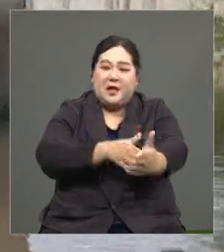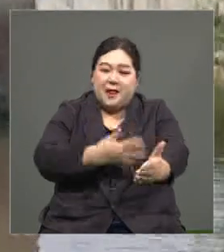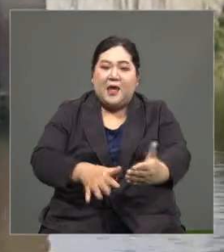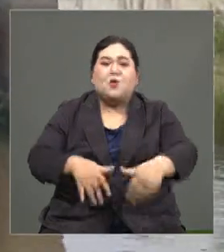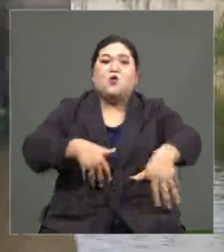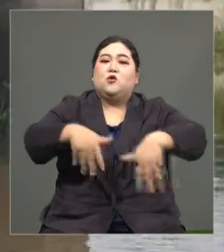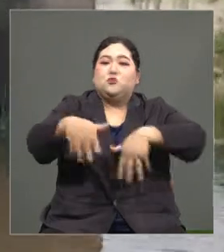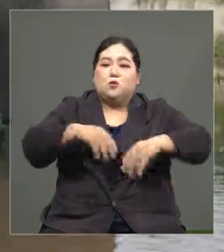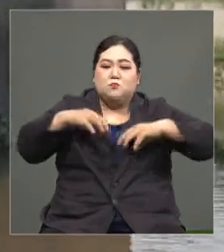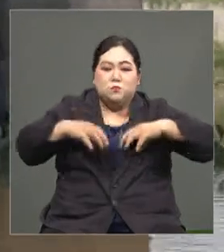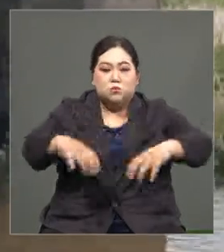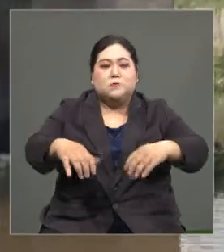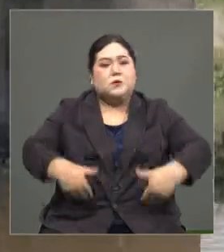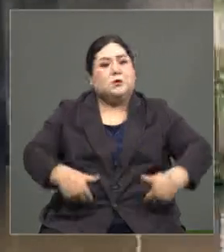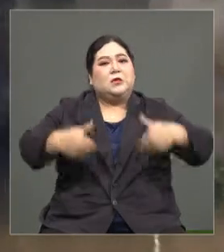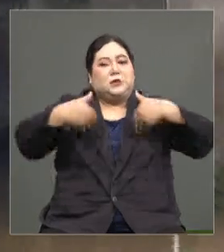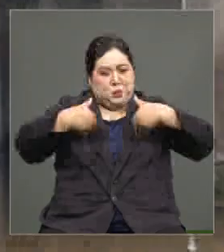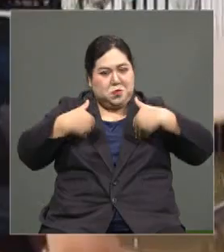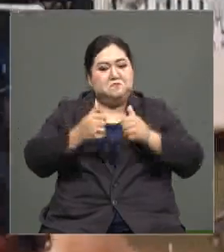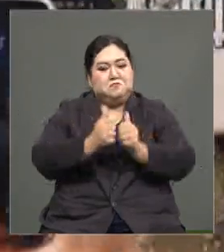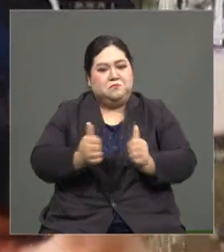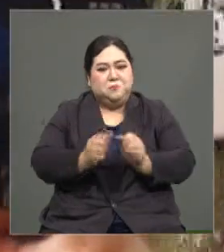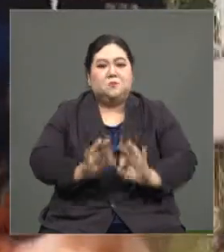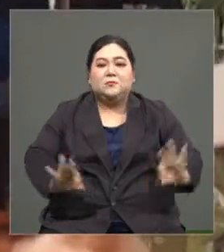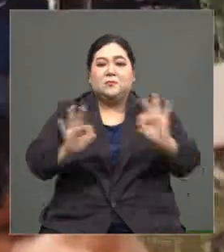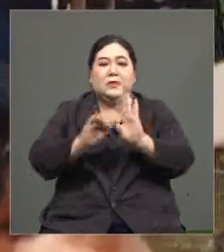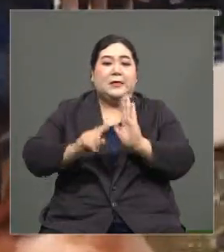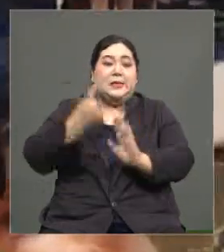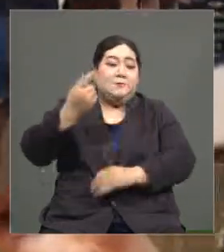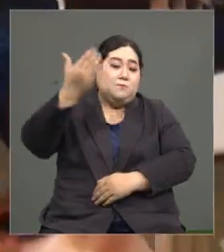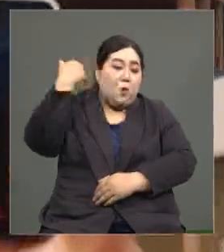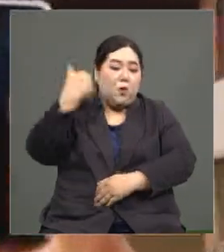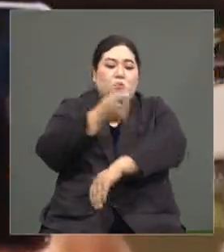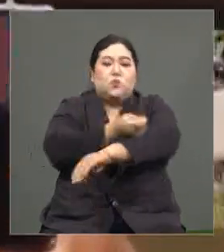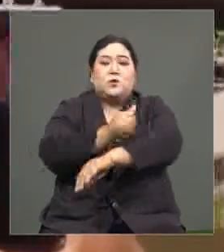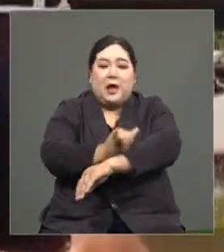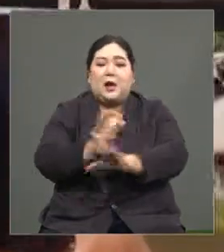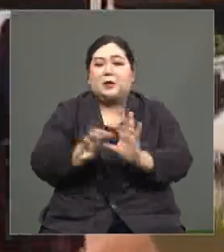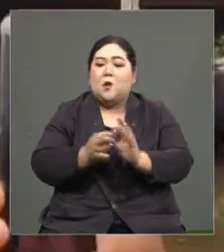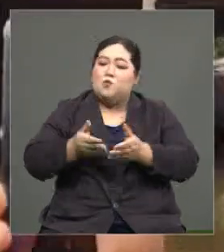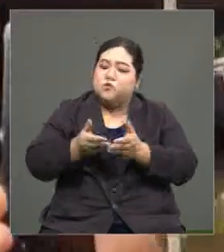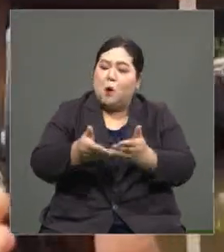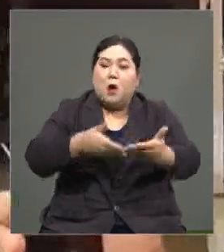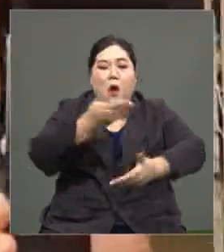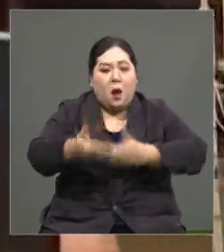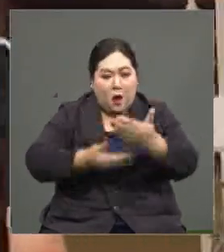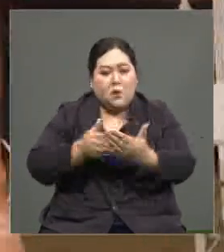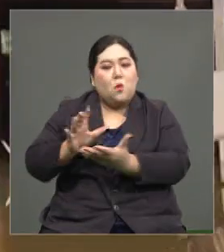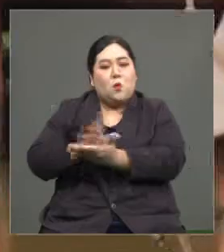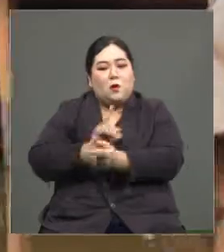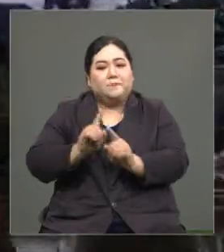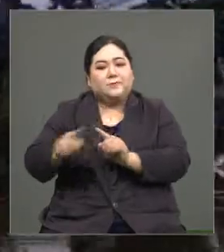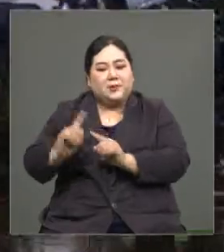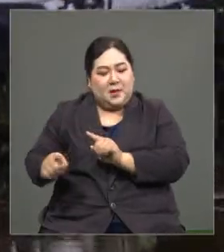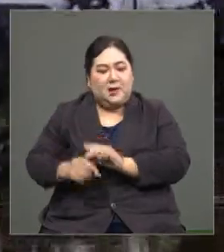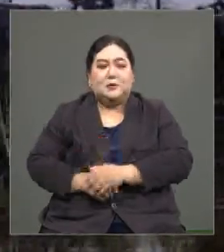ของชาวบ้านในอำเภอเสนาเป็นอย่างมากคลองนี้มีบทบาทสำคัญตั้งแต่สมัยกรุงศรีอยุธยาทั้งในด้านการค้าขายและวัฒนธรรมคลองขนมจีนถูกขุดขึ้